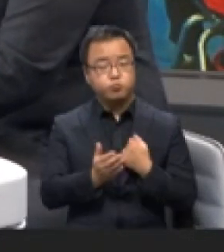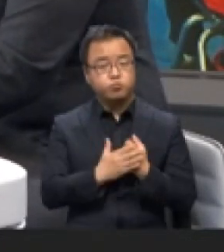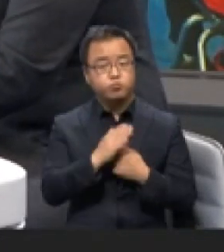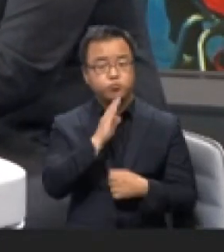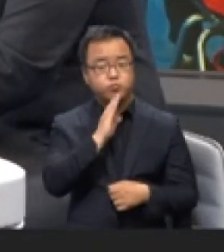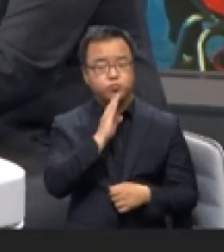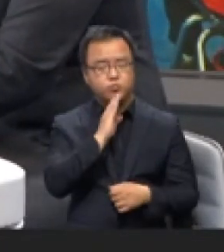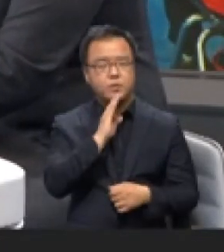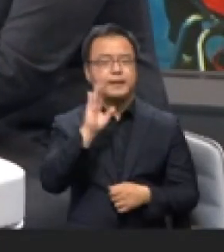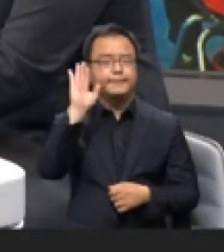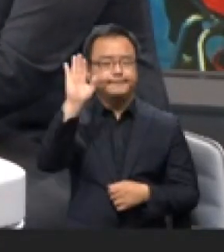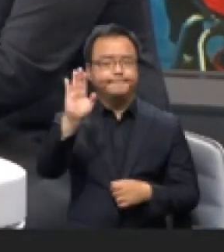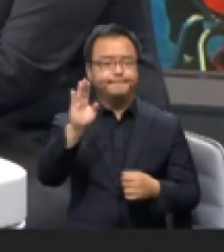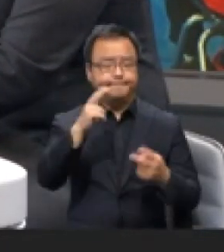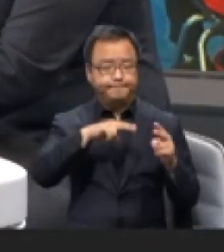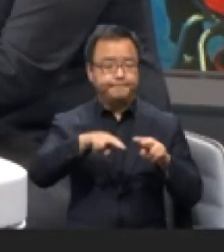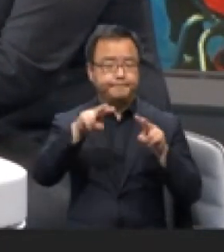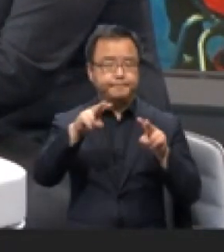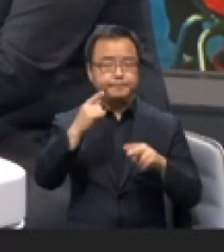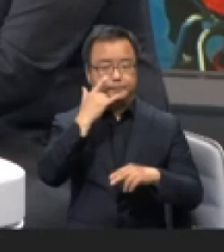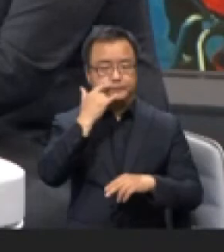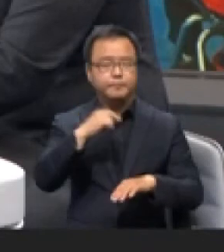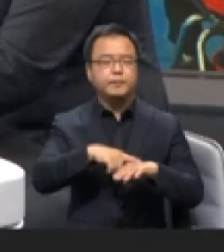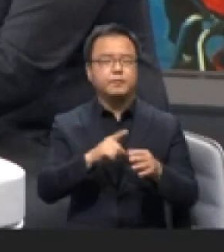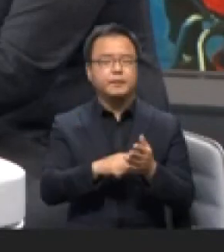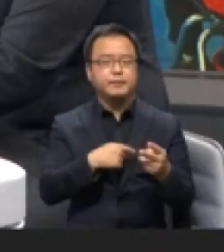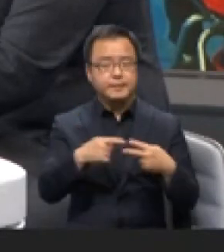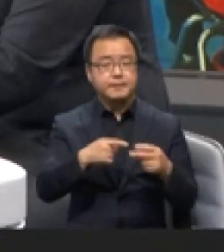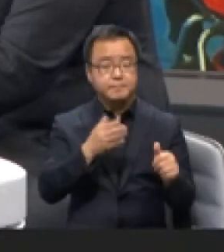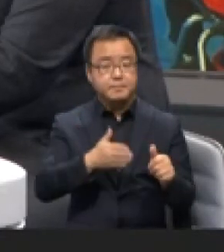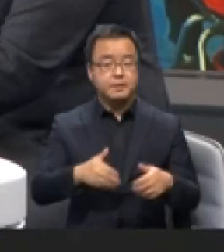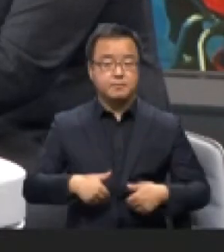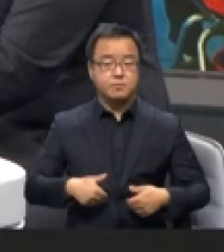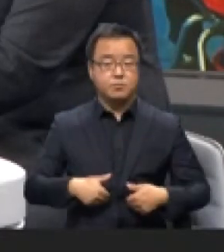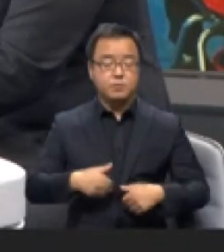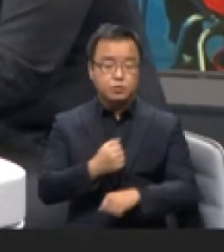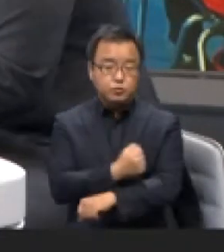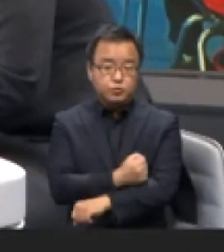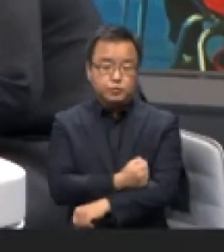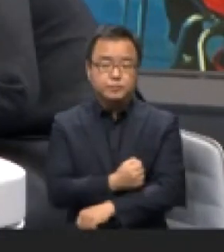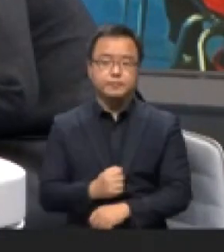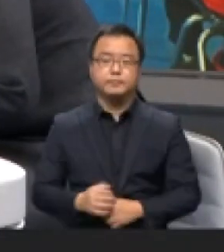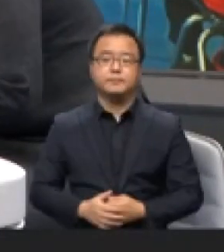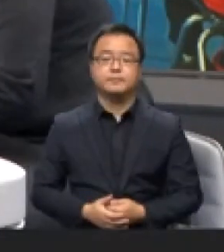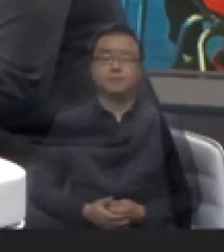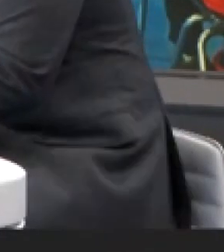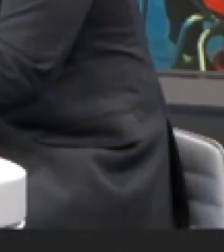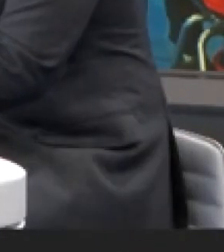아니겠습니까? 미래를 바라보는 부모의 마음을 좀 이해해주면 좋겠습니다. 금창호 기자 수고했습니다.